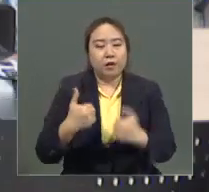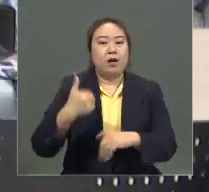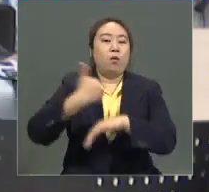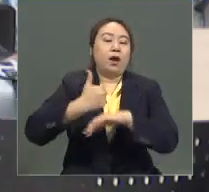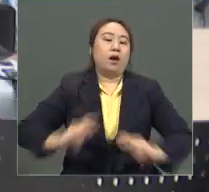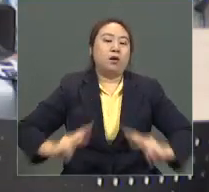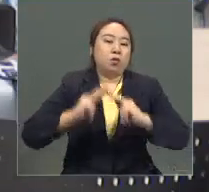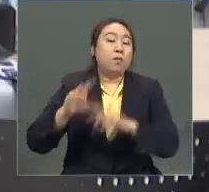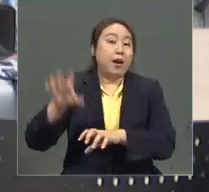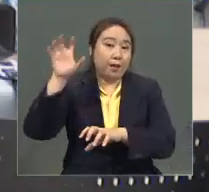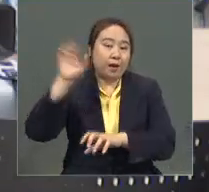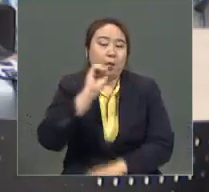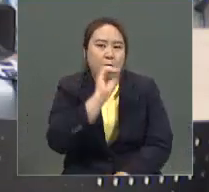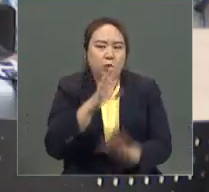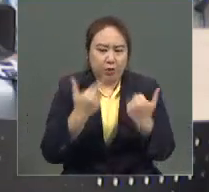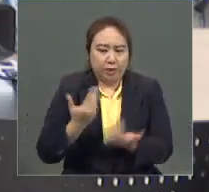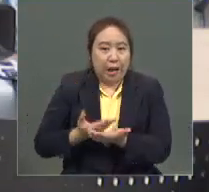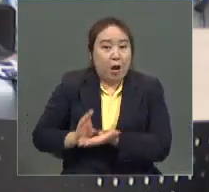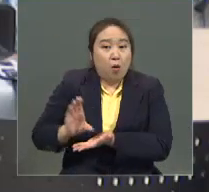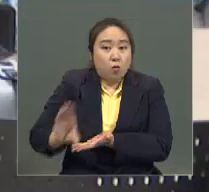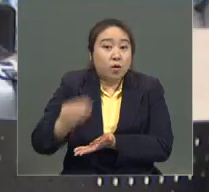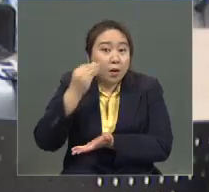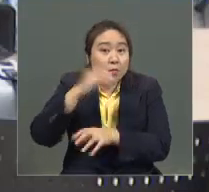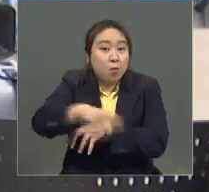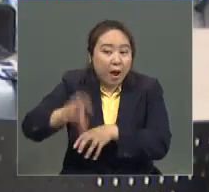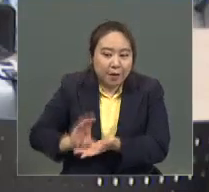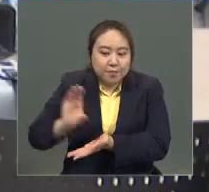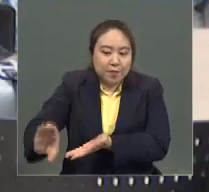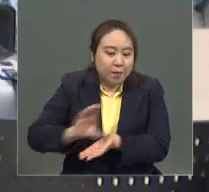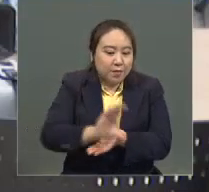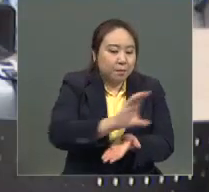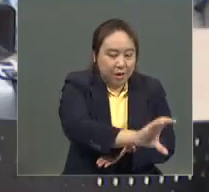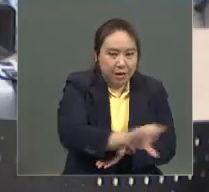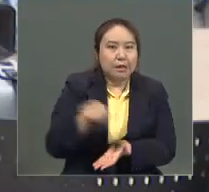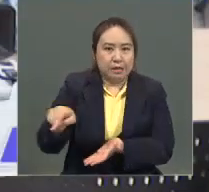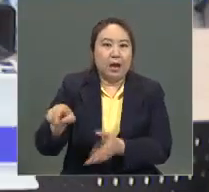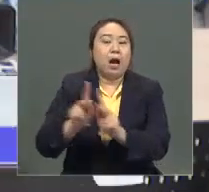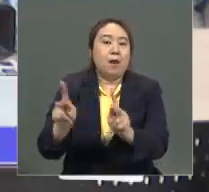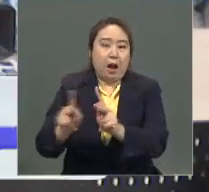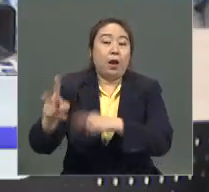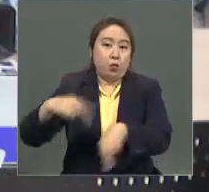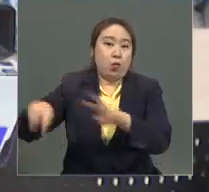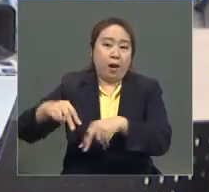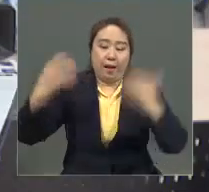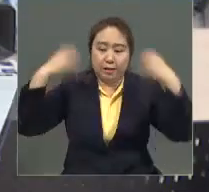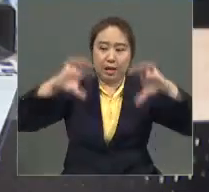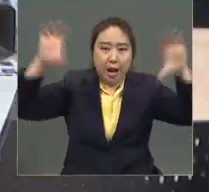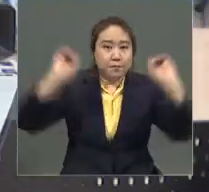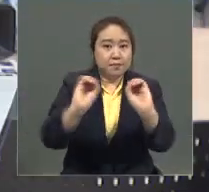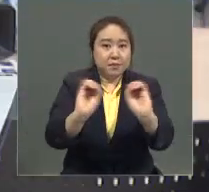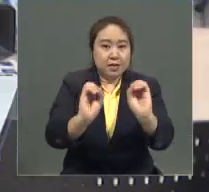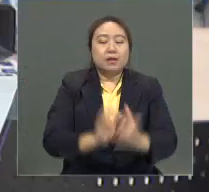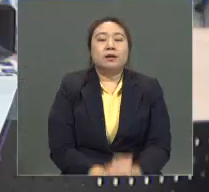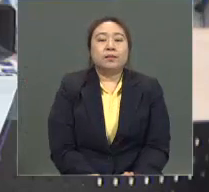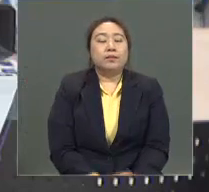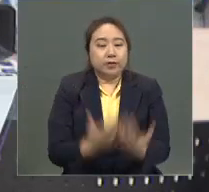วงมหาดไทยก็ย้ำว่าจริงๆแล้วกองทุนหมู่บ้านนั้นดูแลโดยคณะกรรมการกองทุนหมู่บ้านซึ่งไม่มีข้าราชการอยู่ในนั้นเลยครับทีนี้ให้คุณผู้